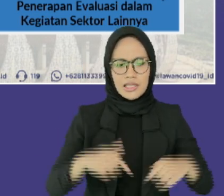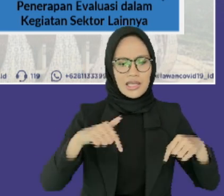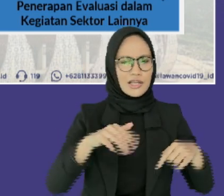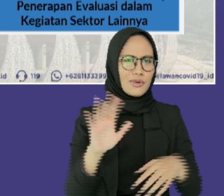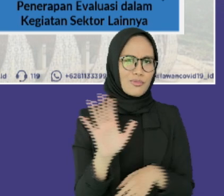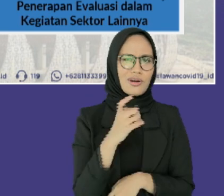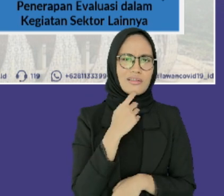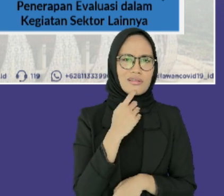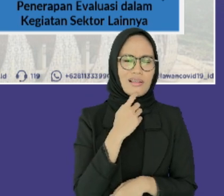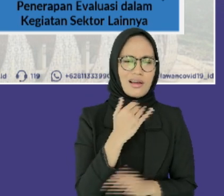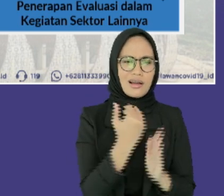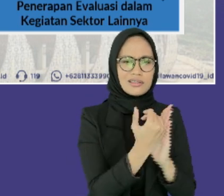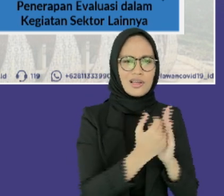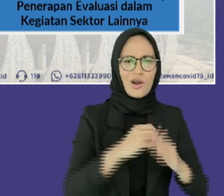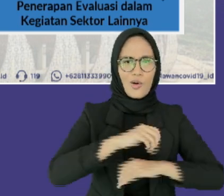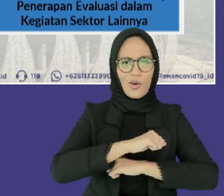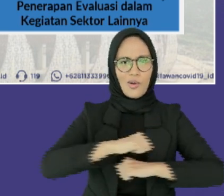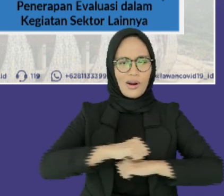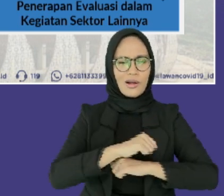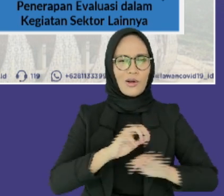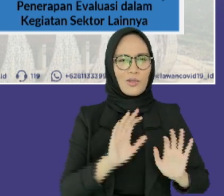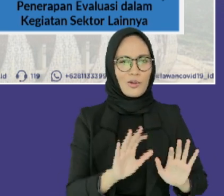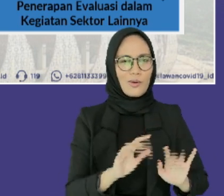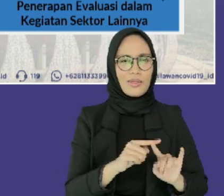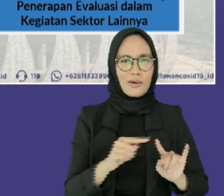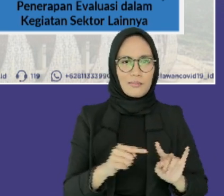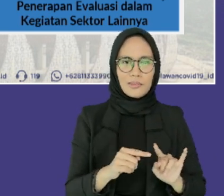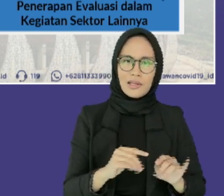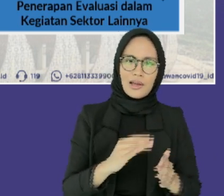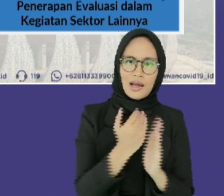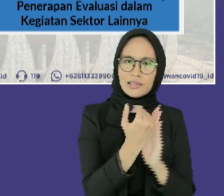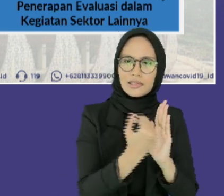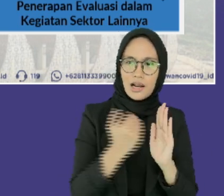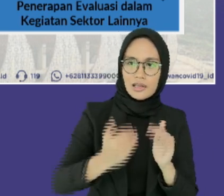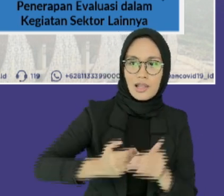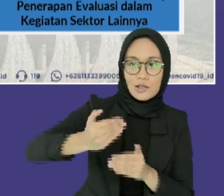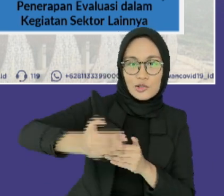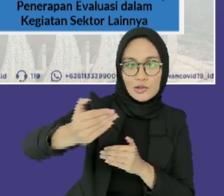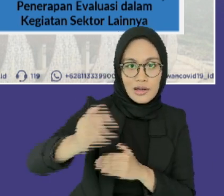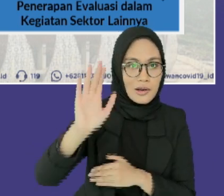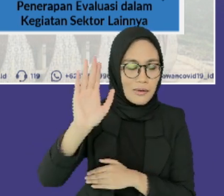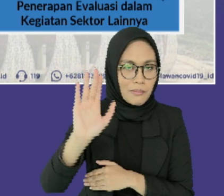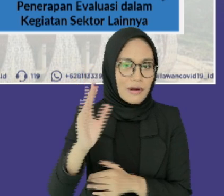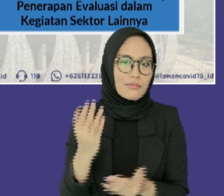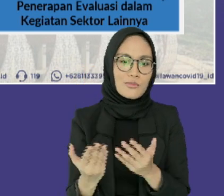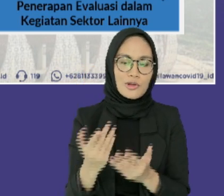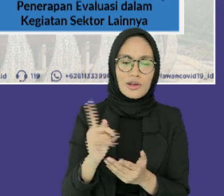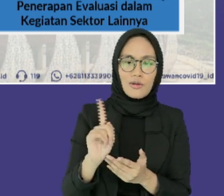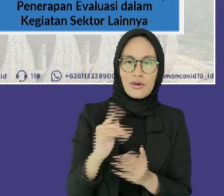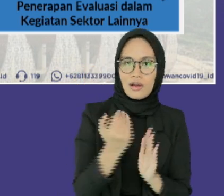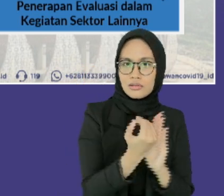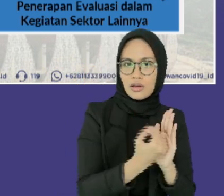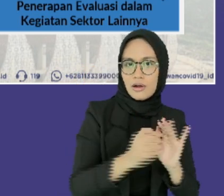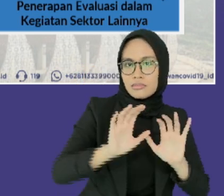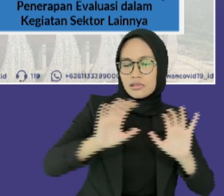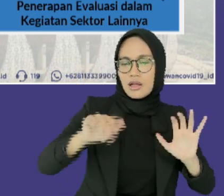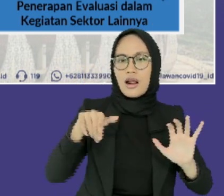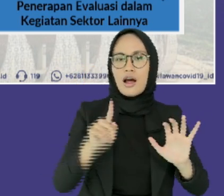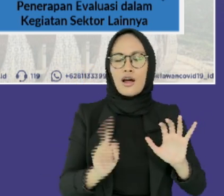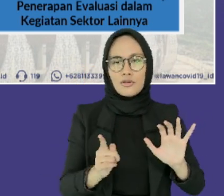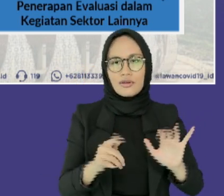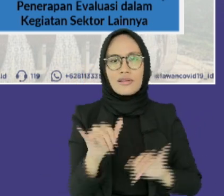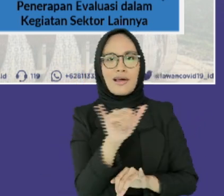namun acara-acara lain yang melibatkan banyak orang demi memastikan kegiatan tersebut dapat berlangsung lancar